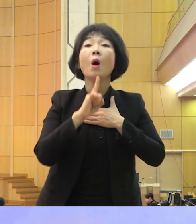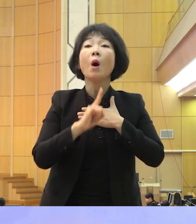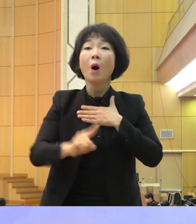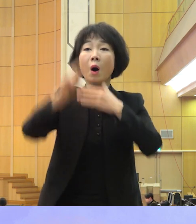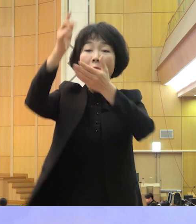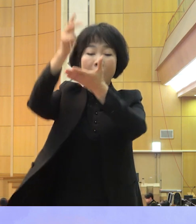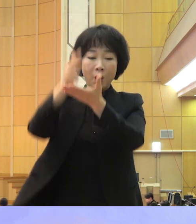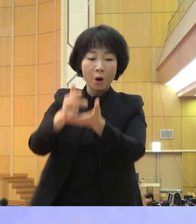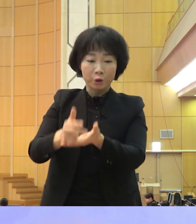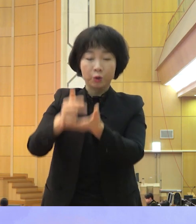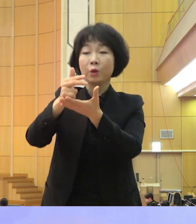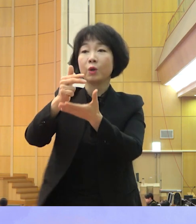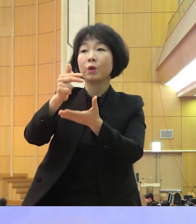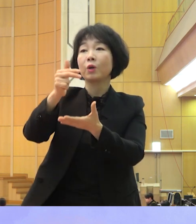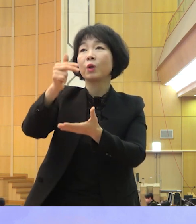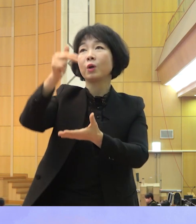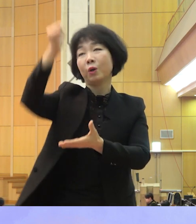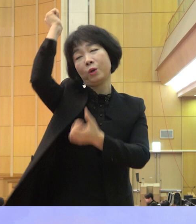주소서.